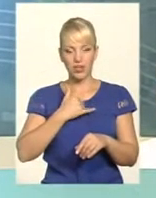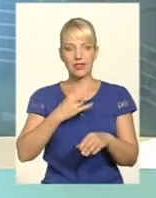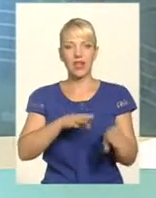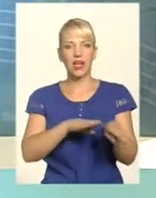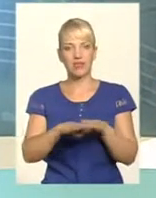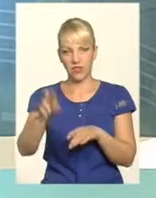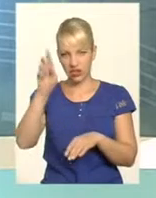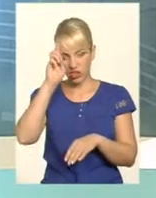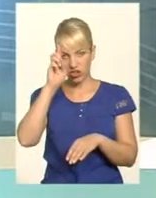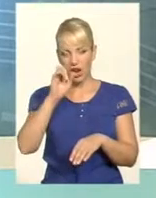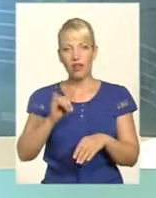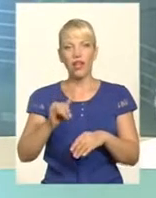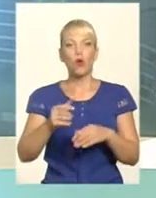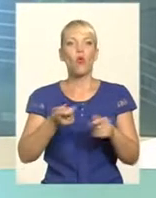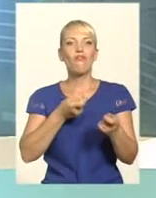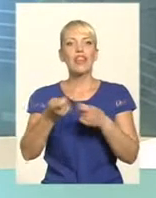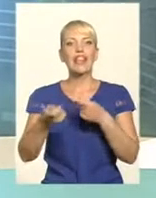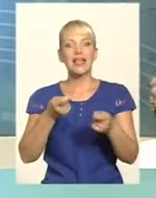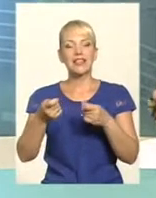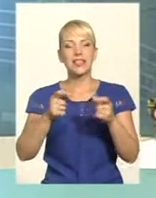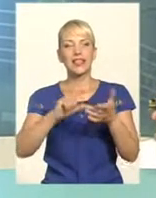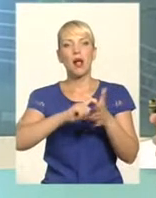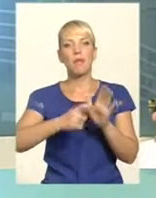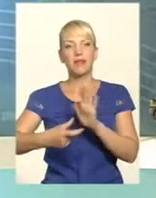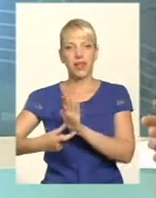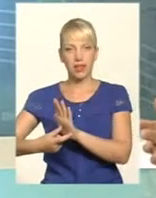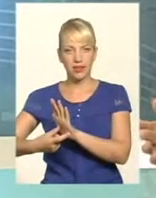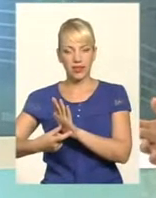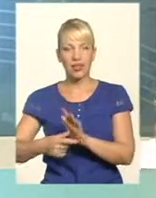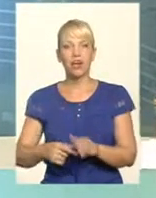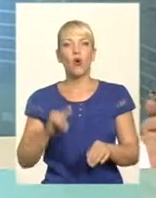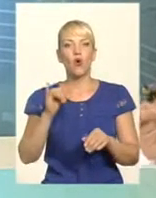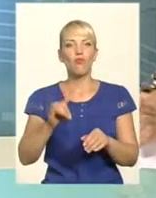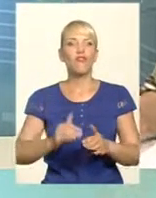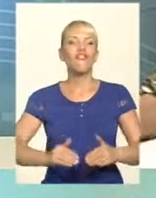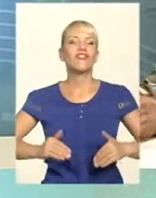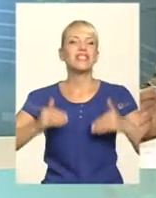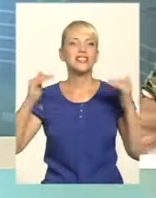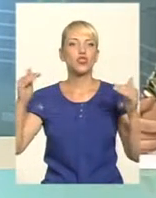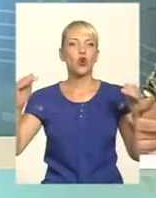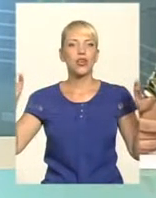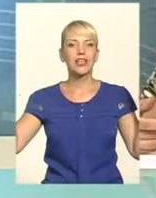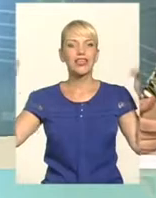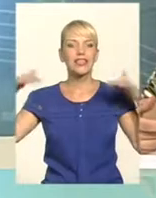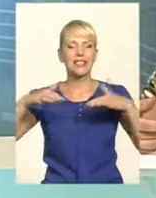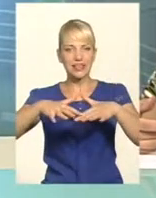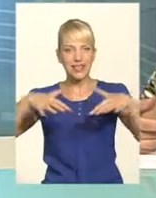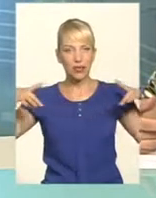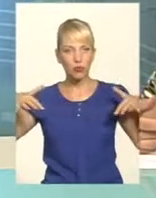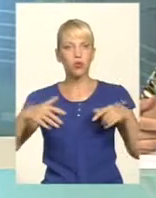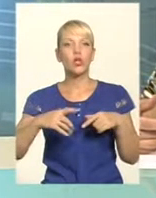держави в владних кабінетах з високих трибун починають говорити про перемир'я,